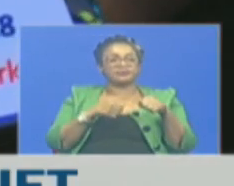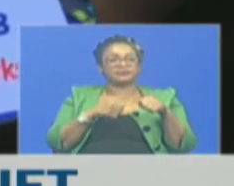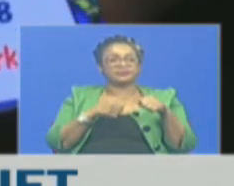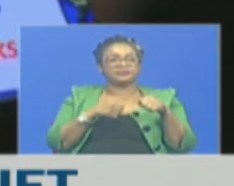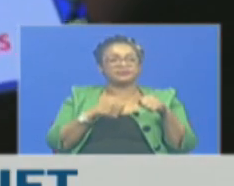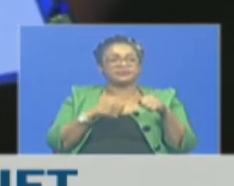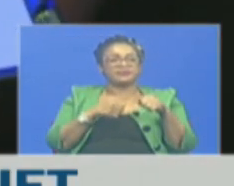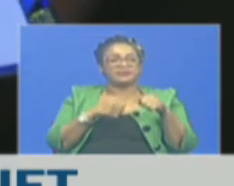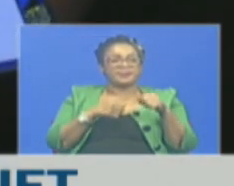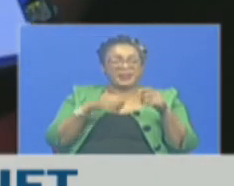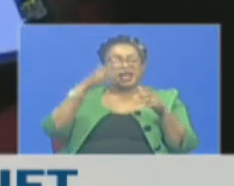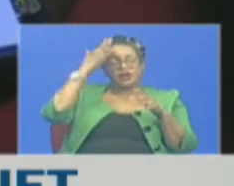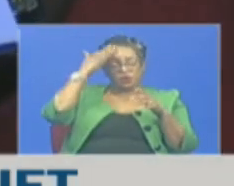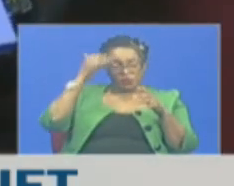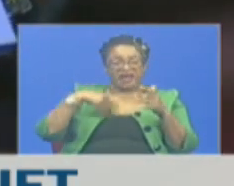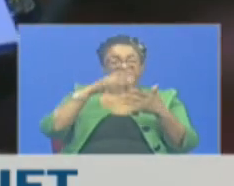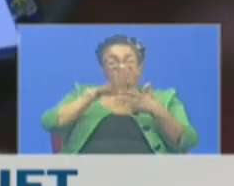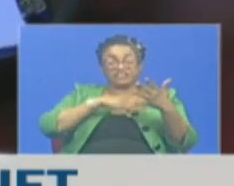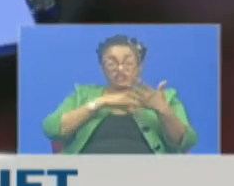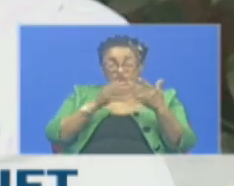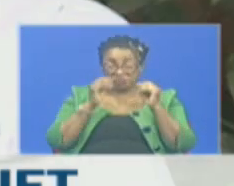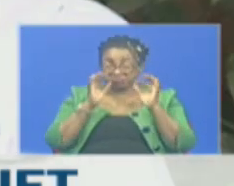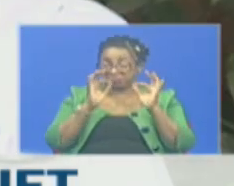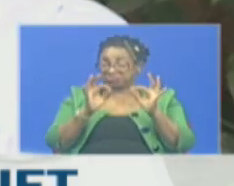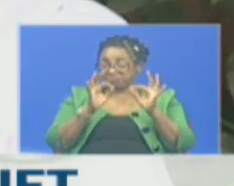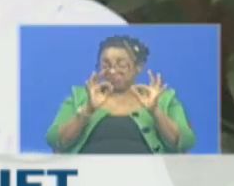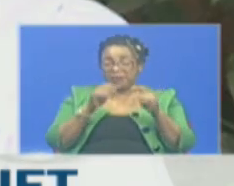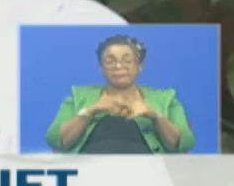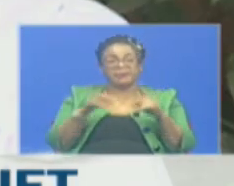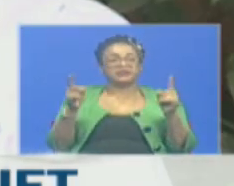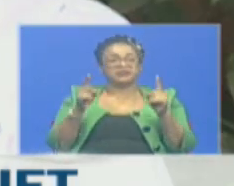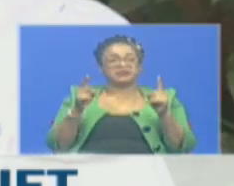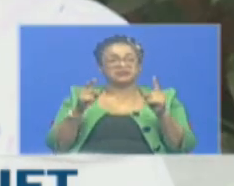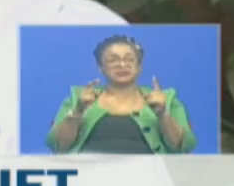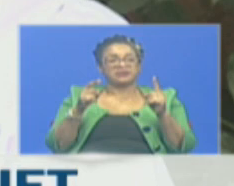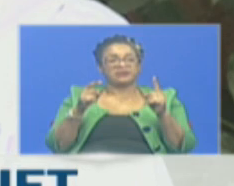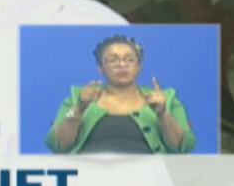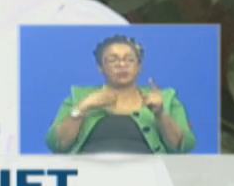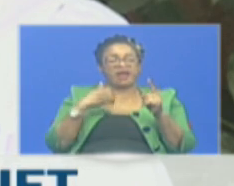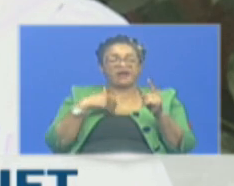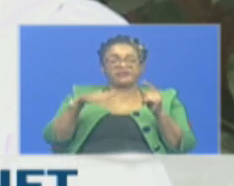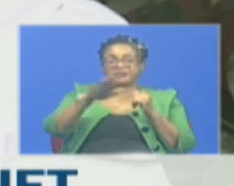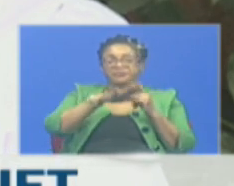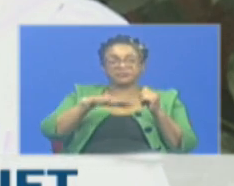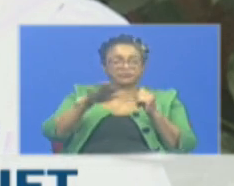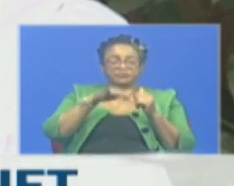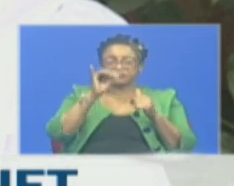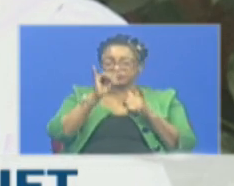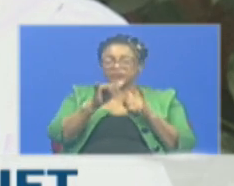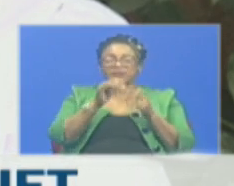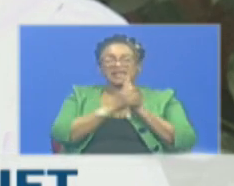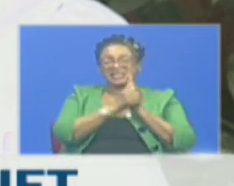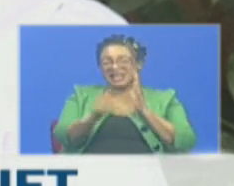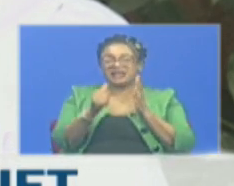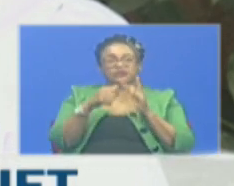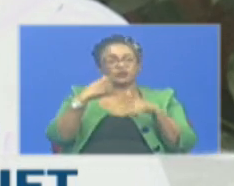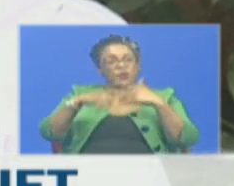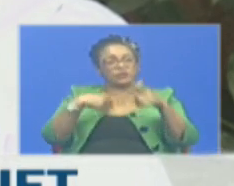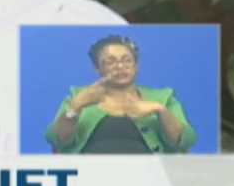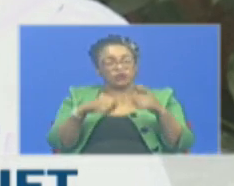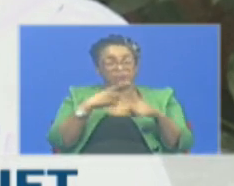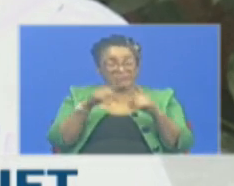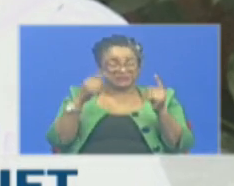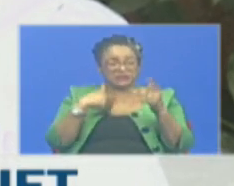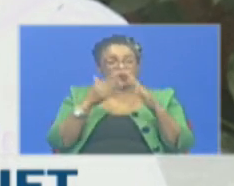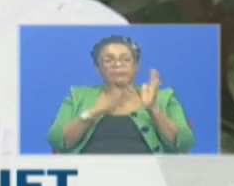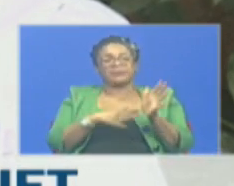na talanta nzuri, lakini kumekuwa na ukosefu wa sehemu wa hiyo talanta kukuzwa. Na kwa hivyo katika mpango